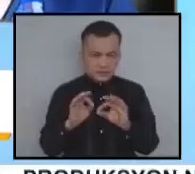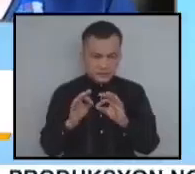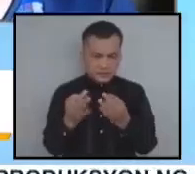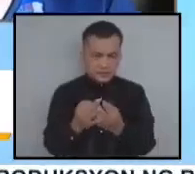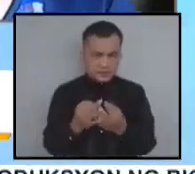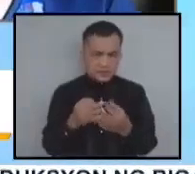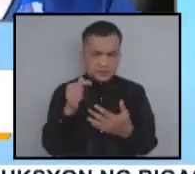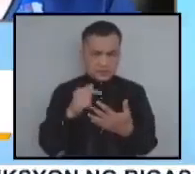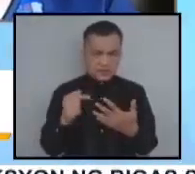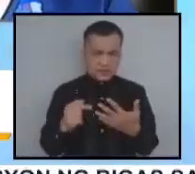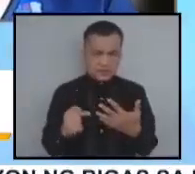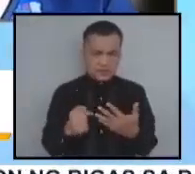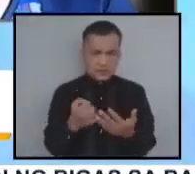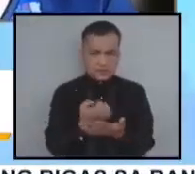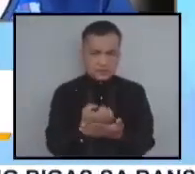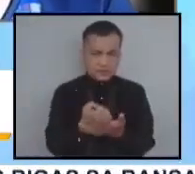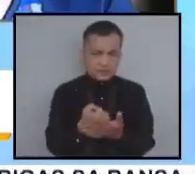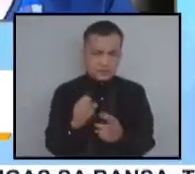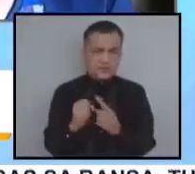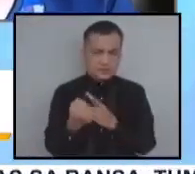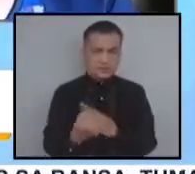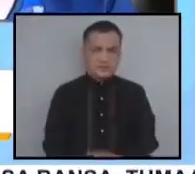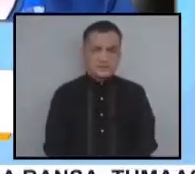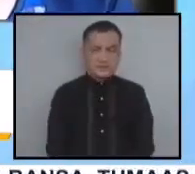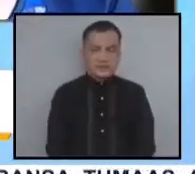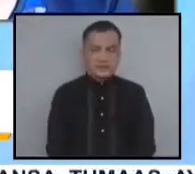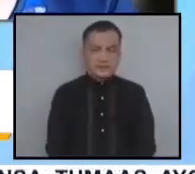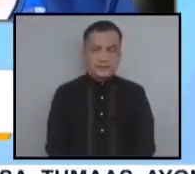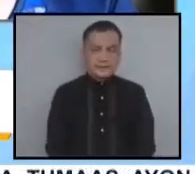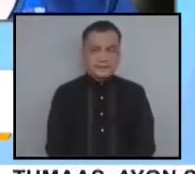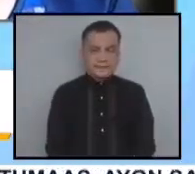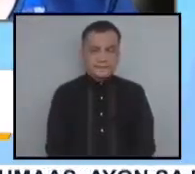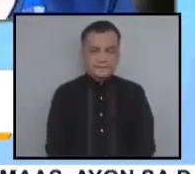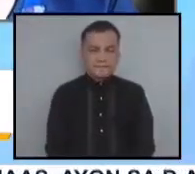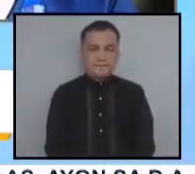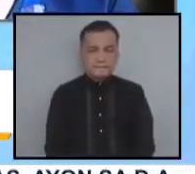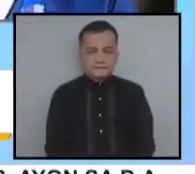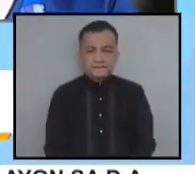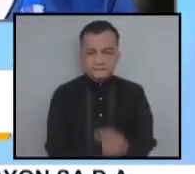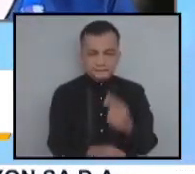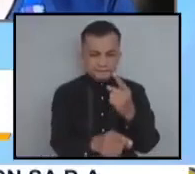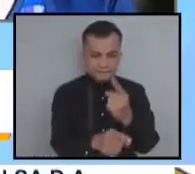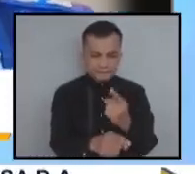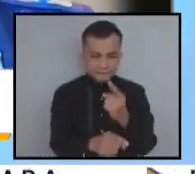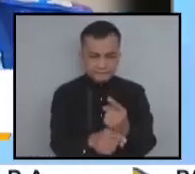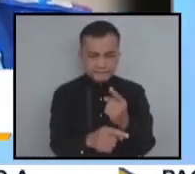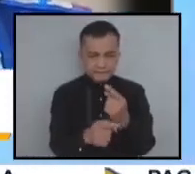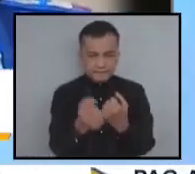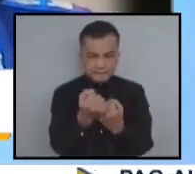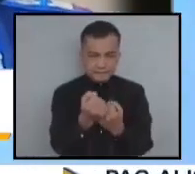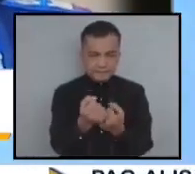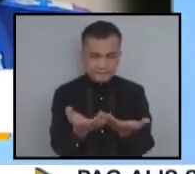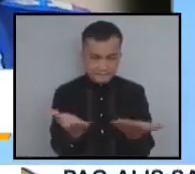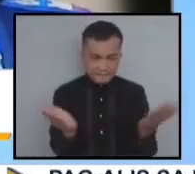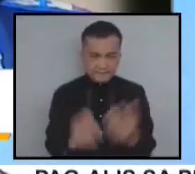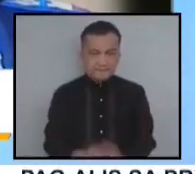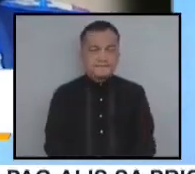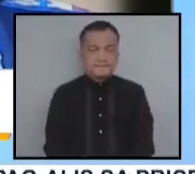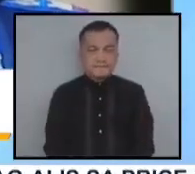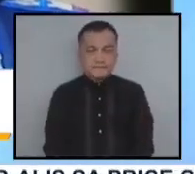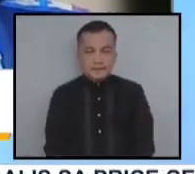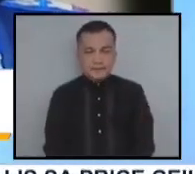and all this economic situation. Yes. Correct. Supportahan natin sila. So, going back to Ma'am